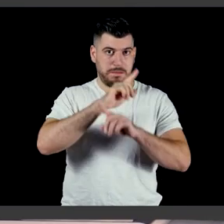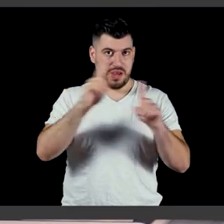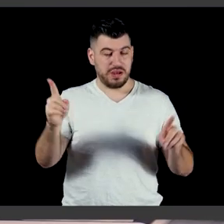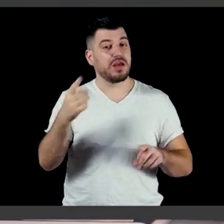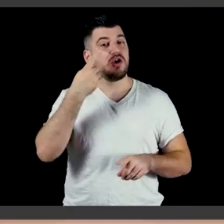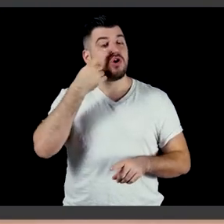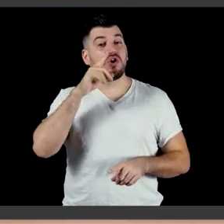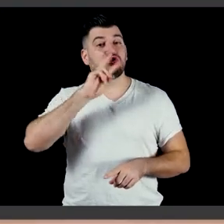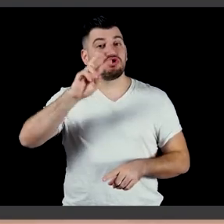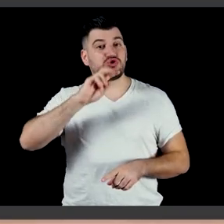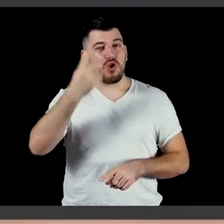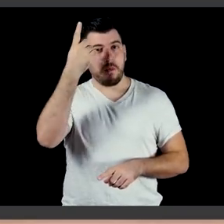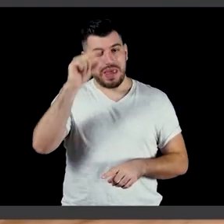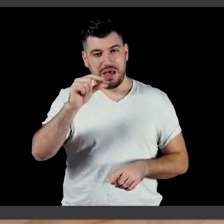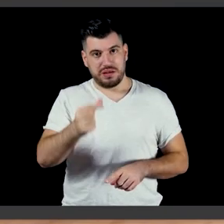σκελίδα σκόρδο.